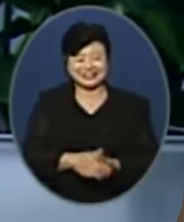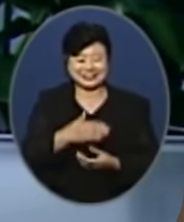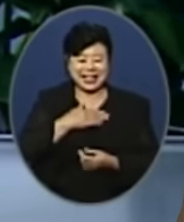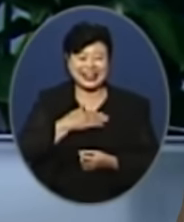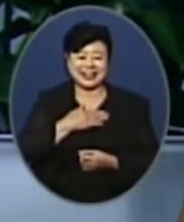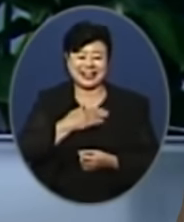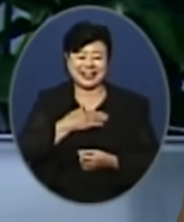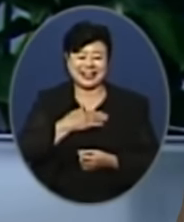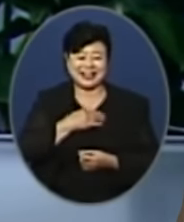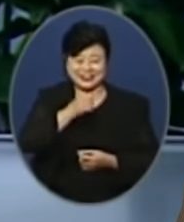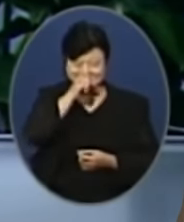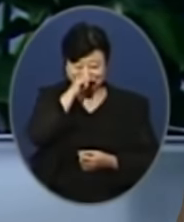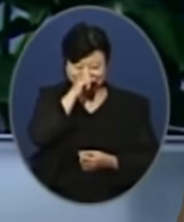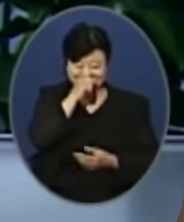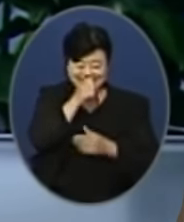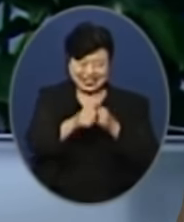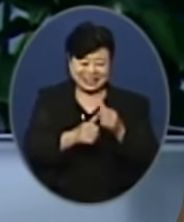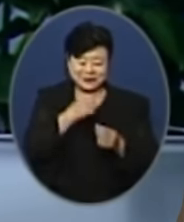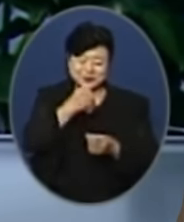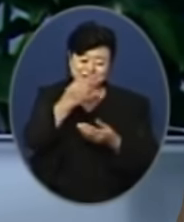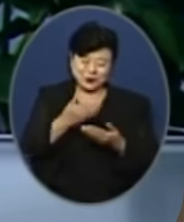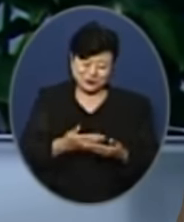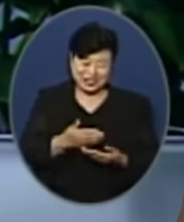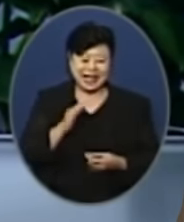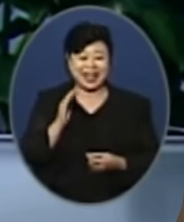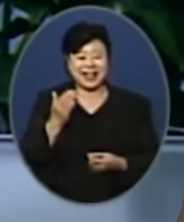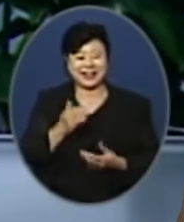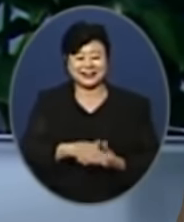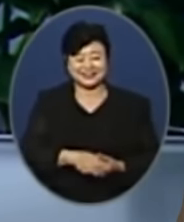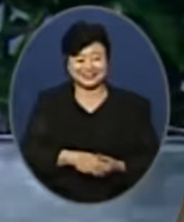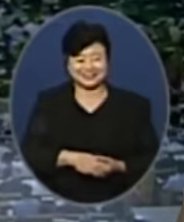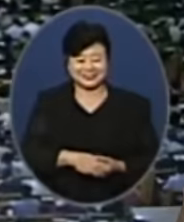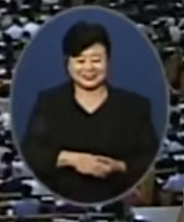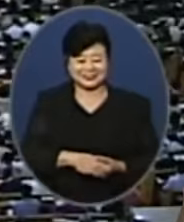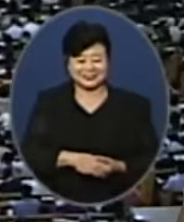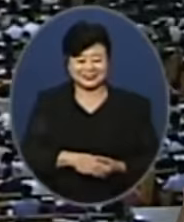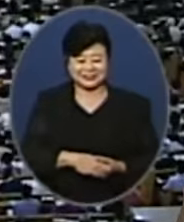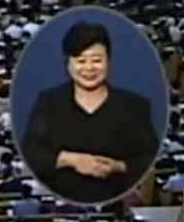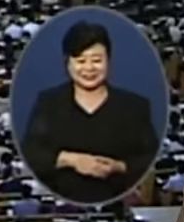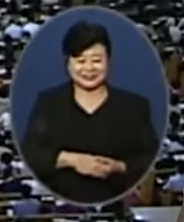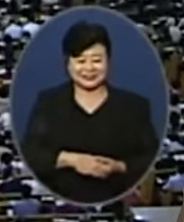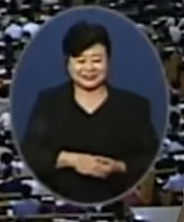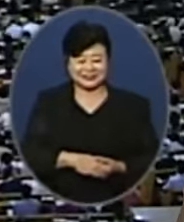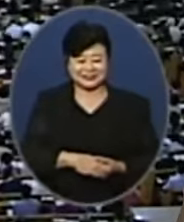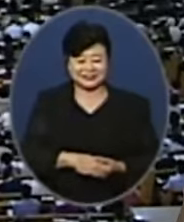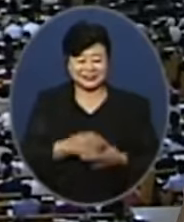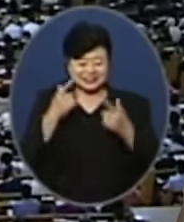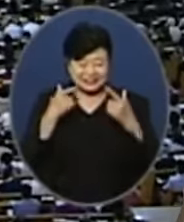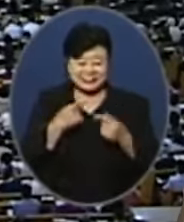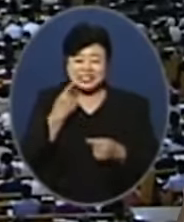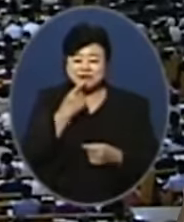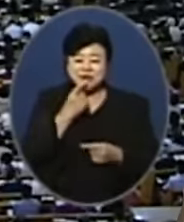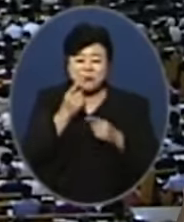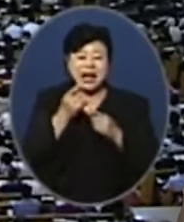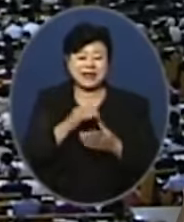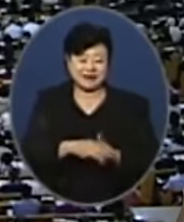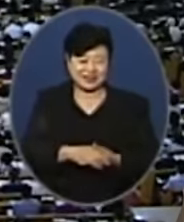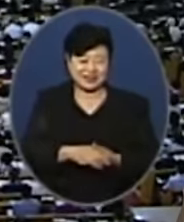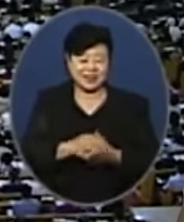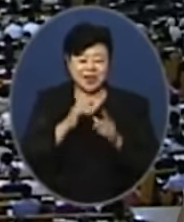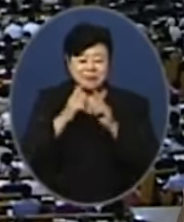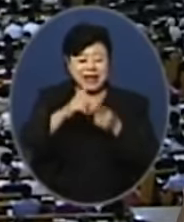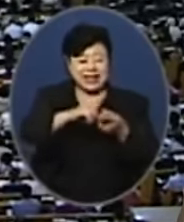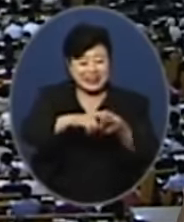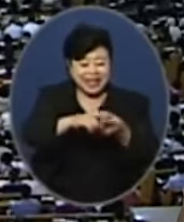내게 하나님이 축복해 주신다. 노는 삼아 늘 입술로 말하면 그